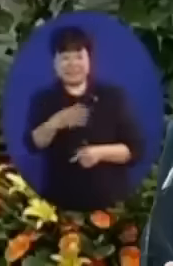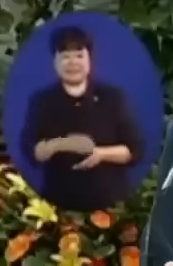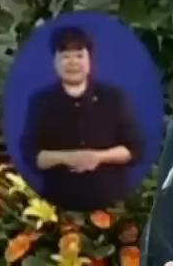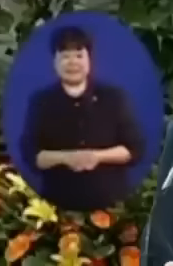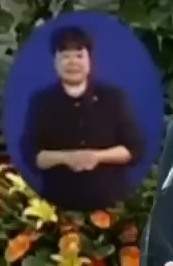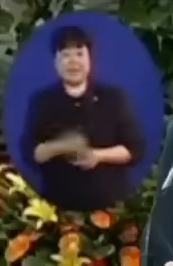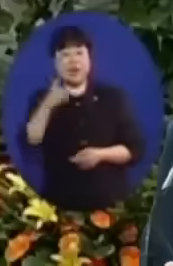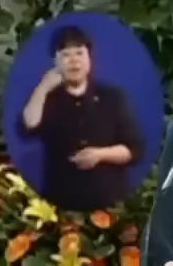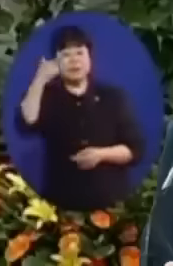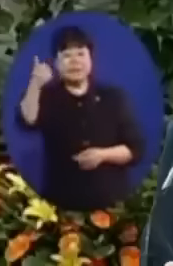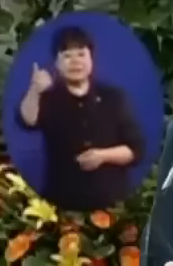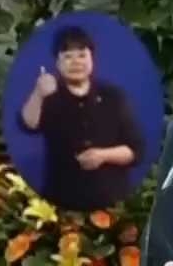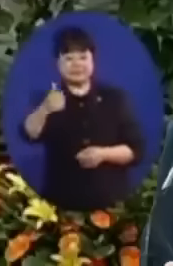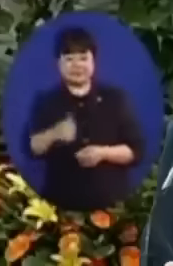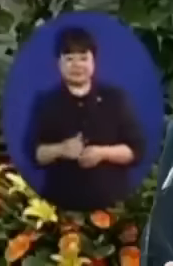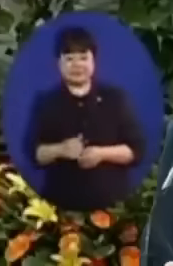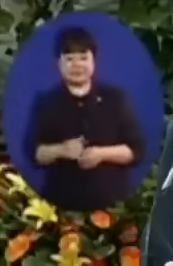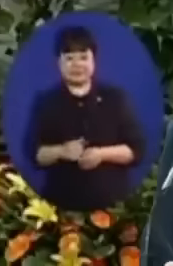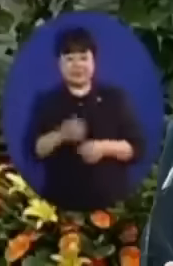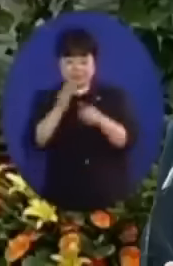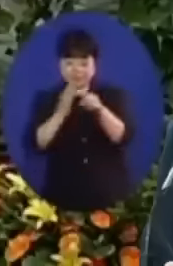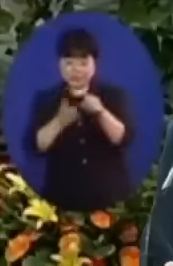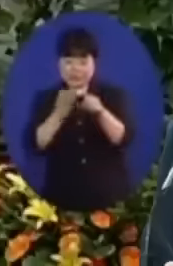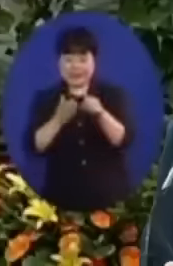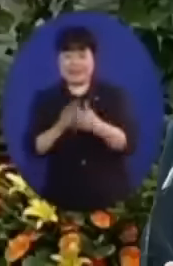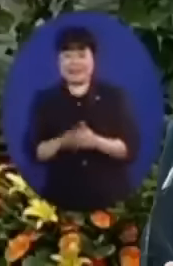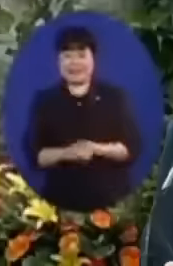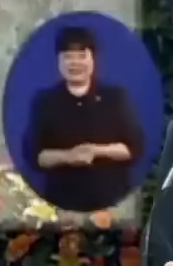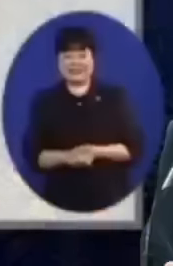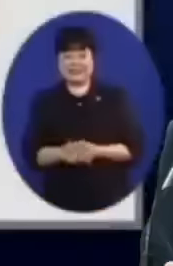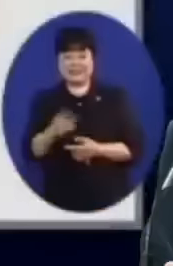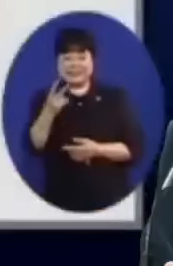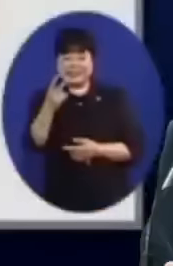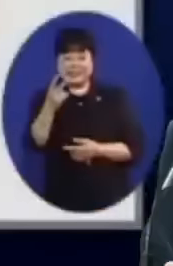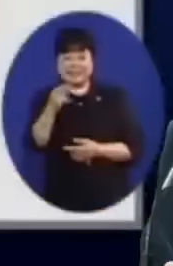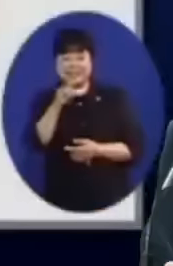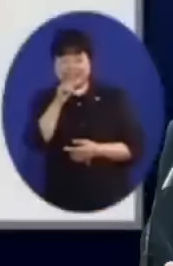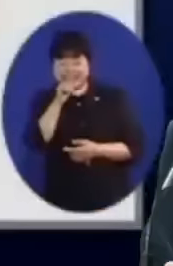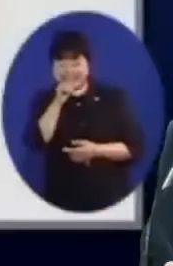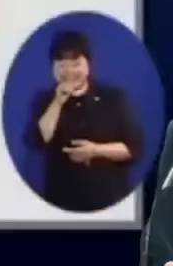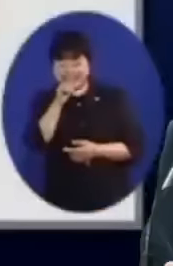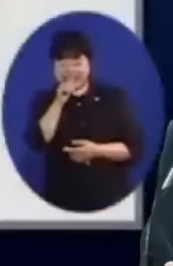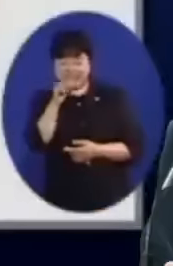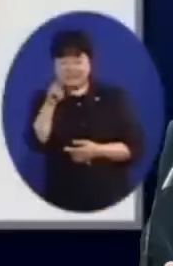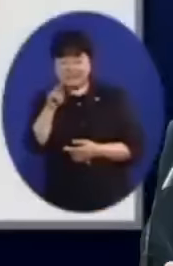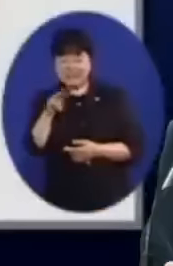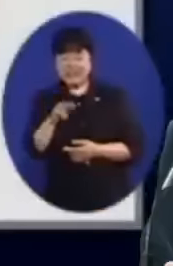윌커슨 목사의 제안으로 2센트 짜리 동전에